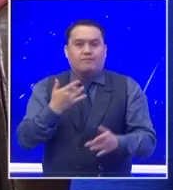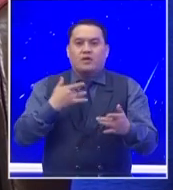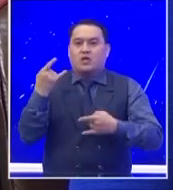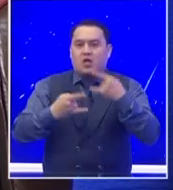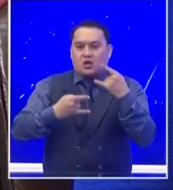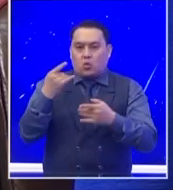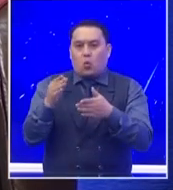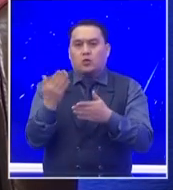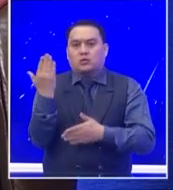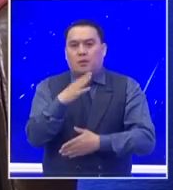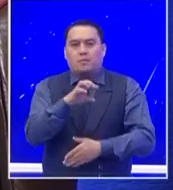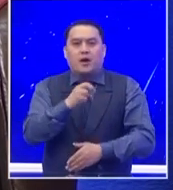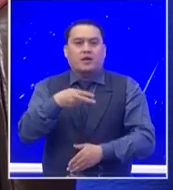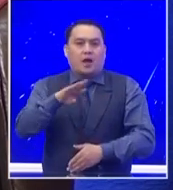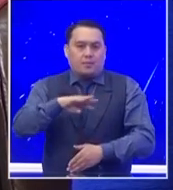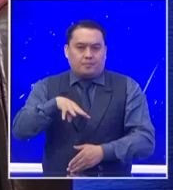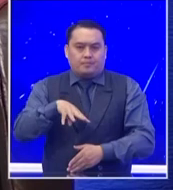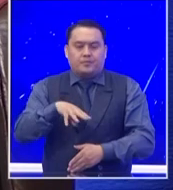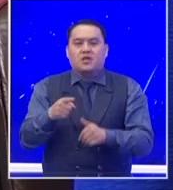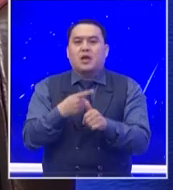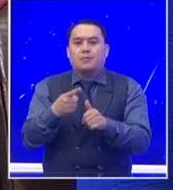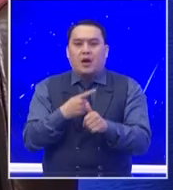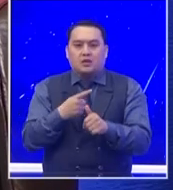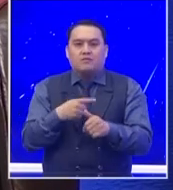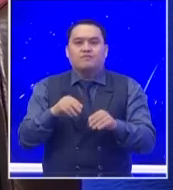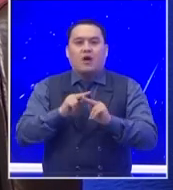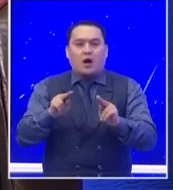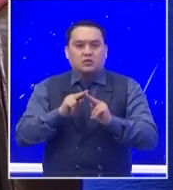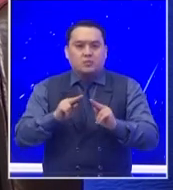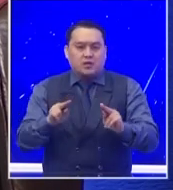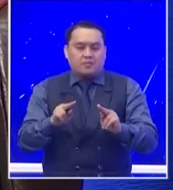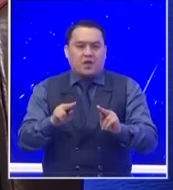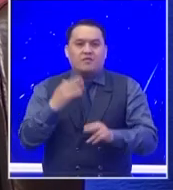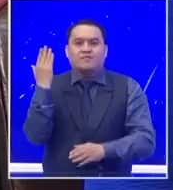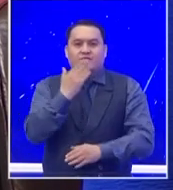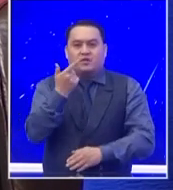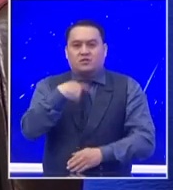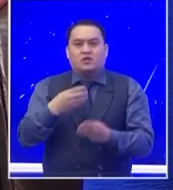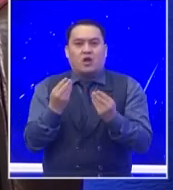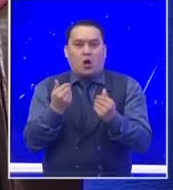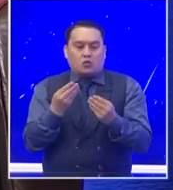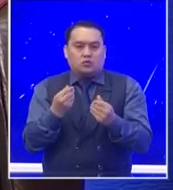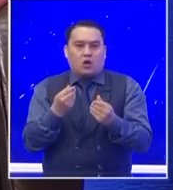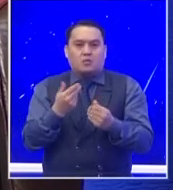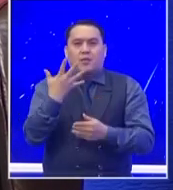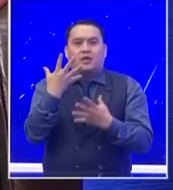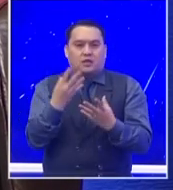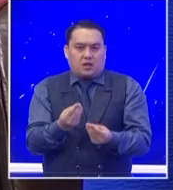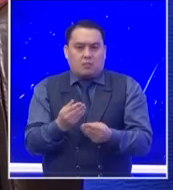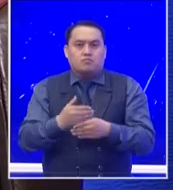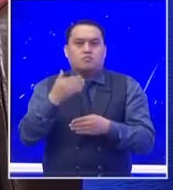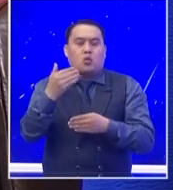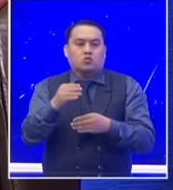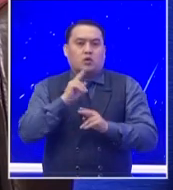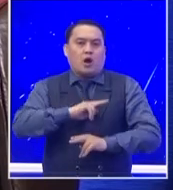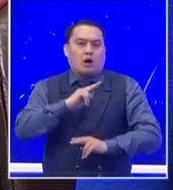я назвала «Марьям». Это одна из трактовок имени «Та, кто воспитывает». Фильм снимала за свои деньги. Ленту мы отсняли за 5 дней. Позже я отправила